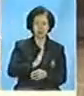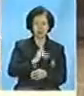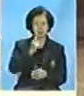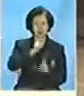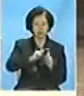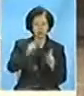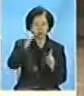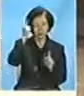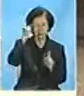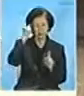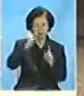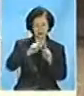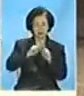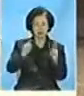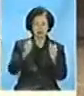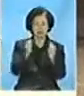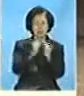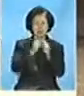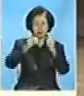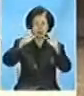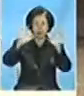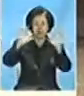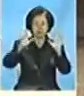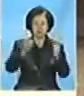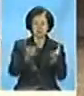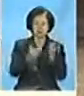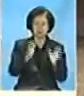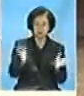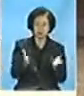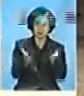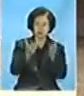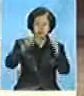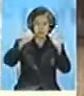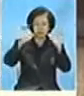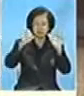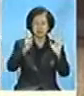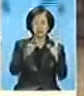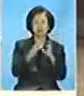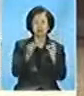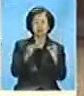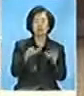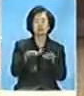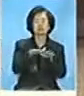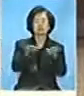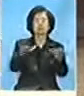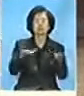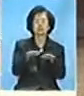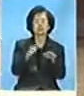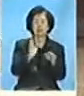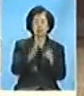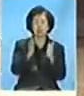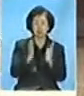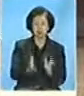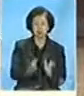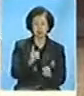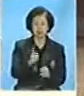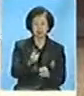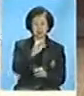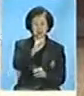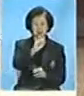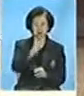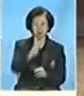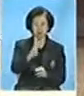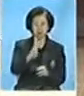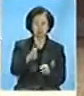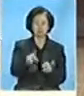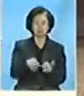างจากรัฐบาลหรือความเห็นที่สนับสนุนรัฐบาลนั้นมันเป็นเรื่องปกติของคนที่เป็นสมาชิกวุฒิสภาอย่